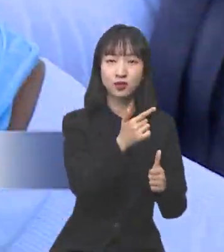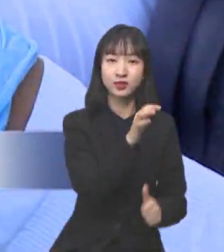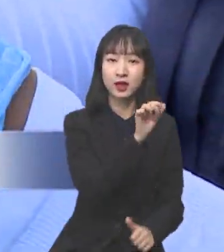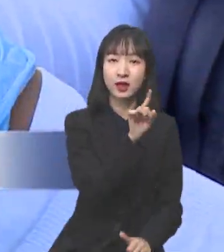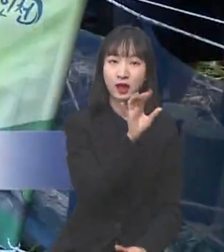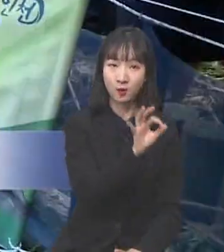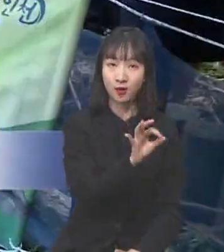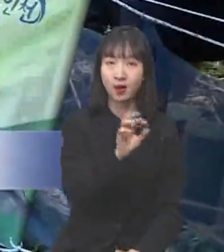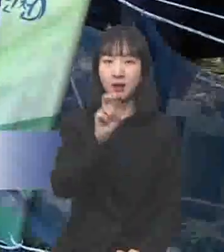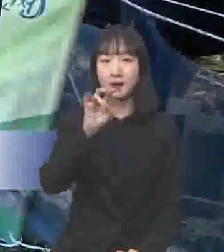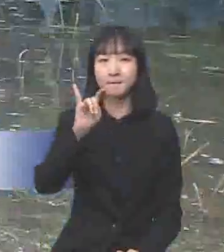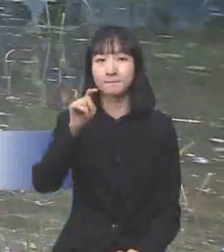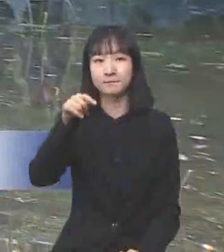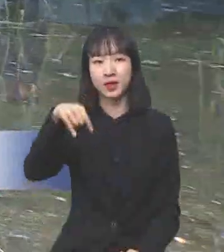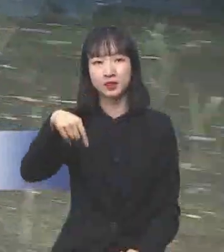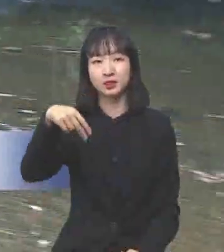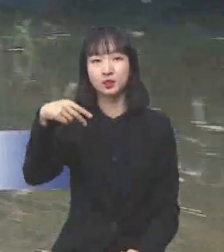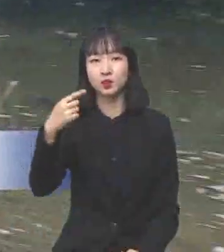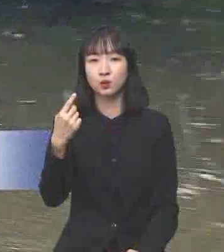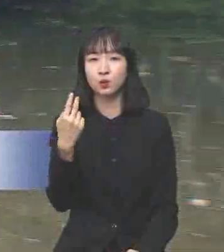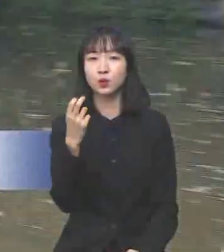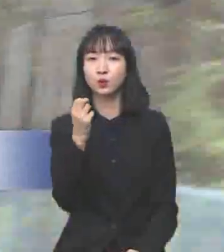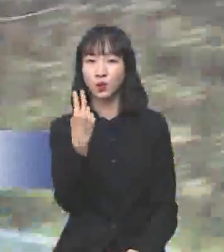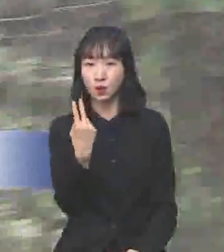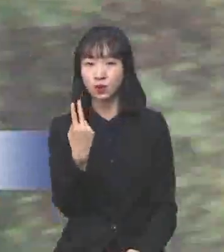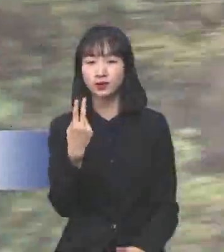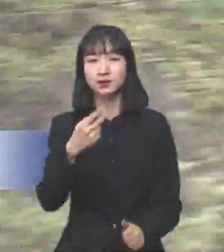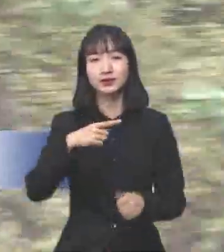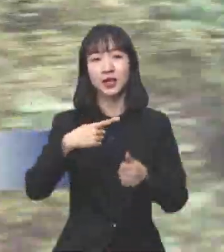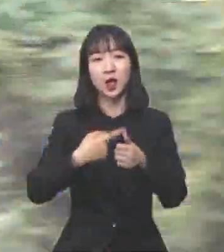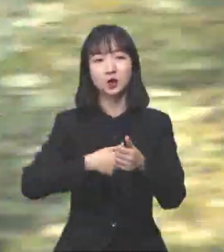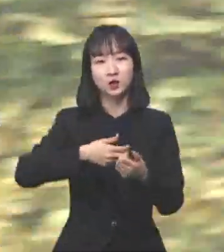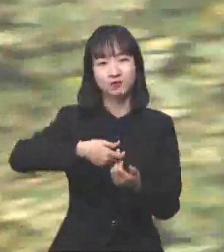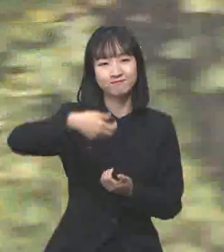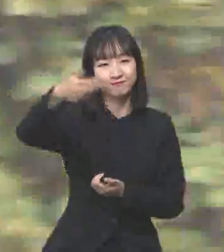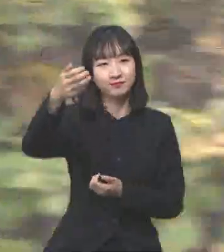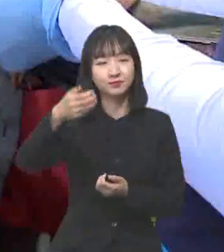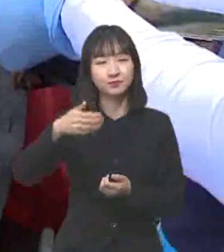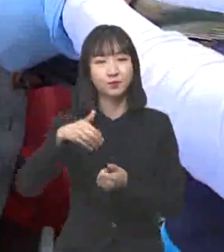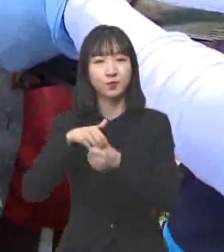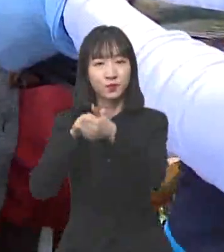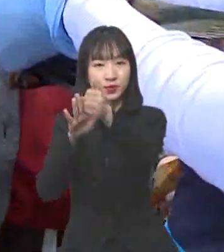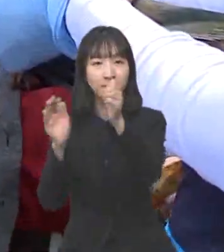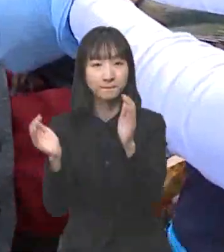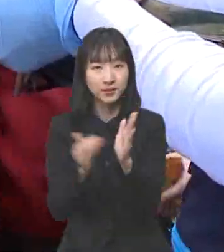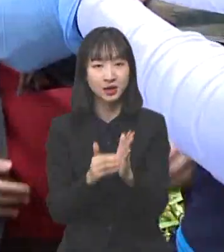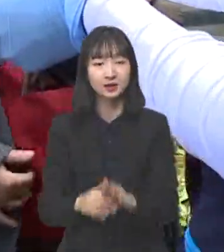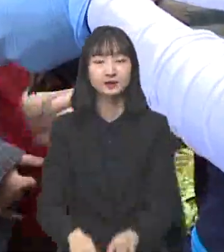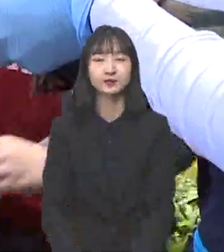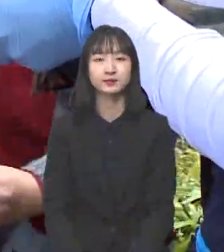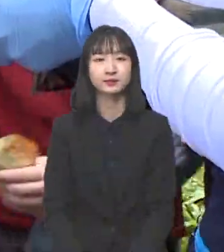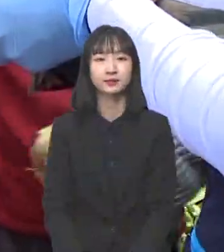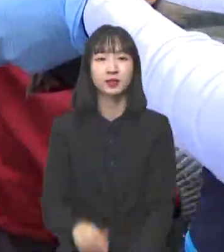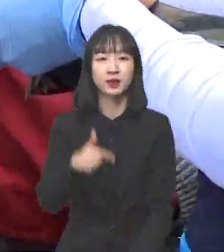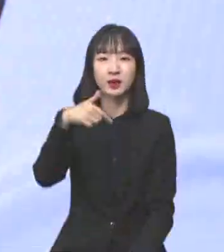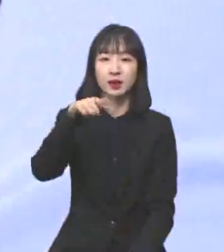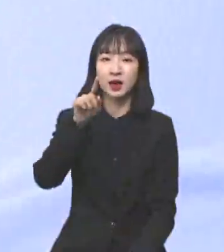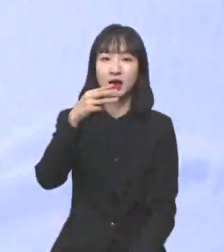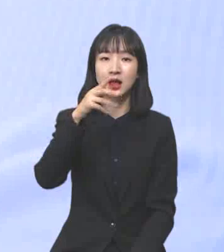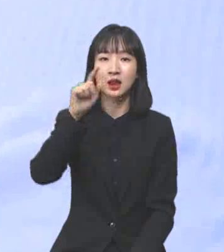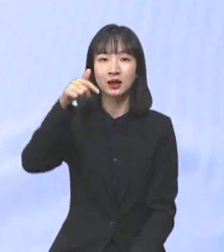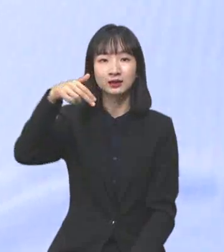마친 메 또 요 한 마리가 자연으로 돌아갔습니다 방생 안 개최 다리에는 천연기념물 가락지를